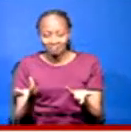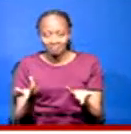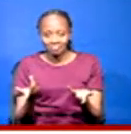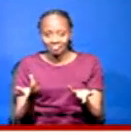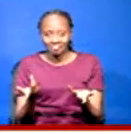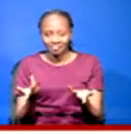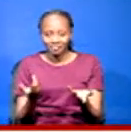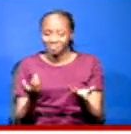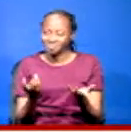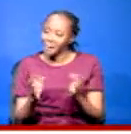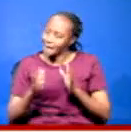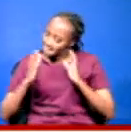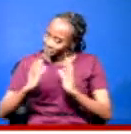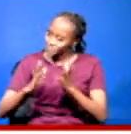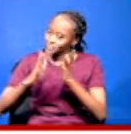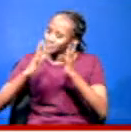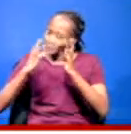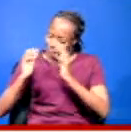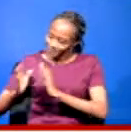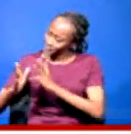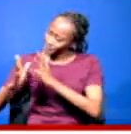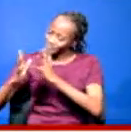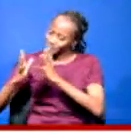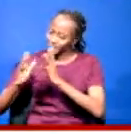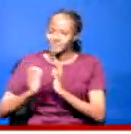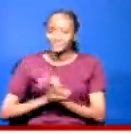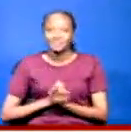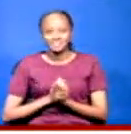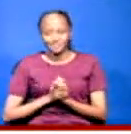Hongera sana, pongezi, well done.